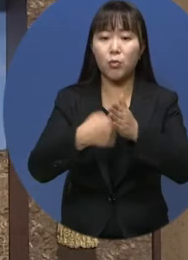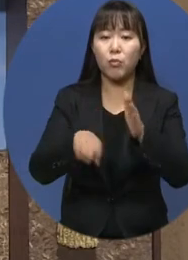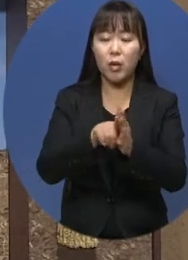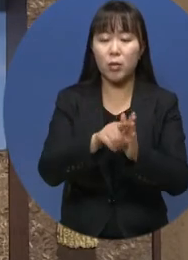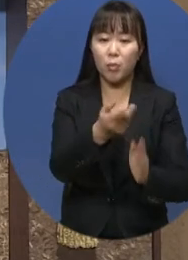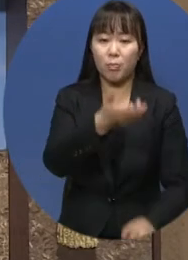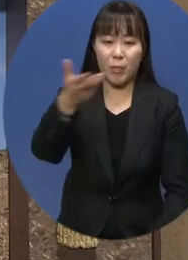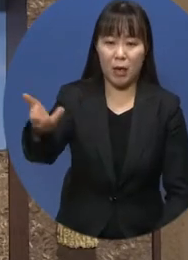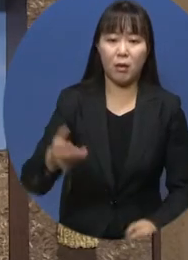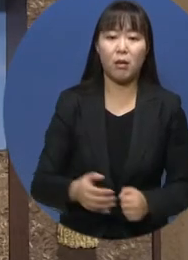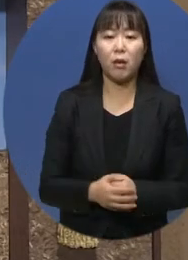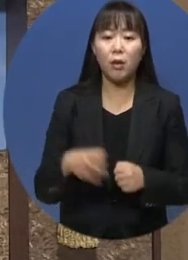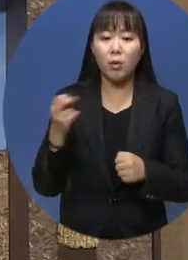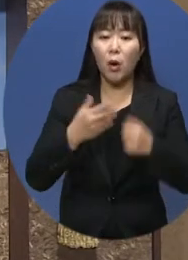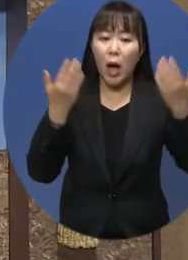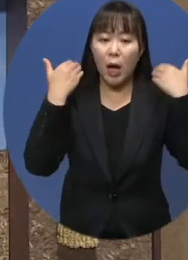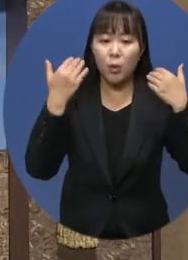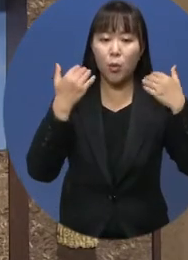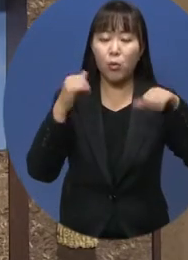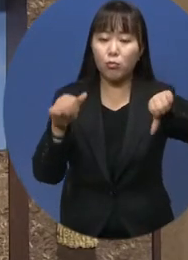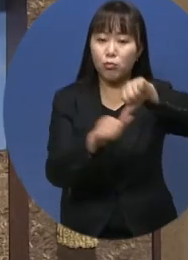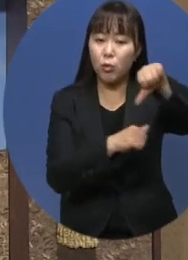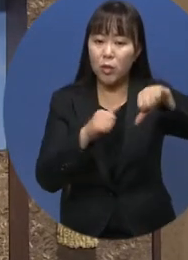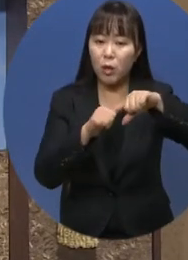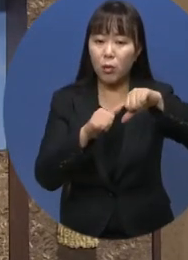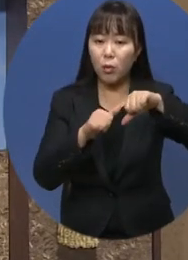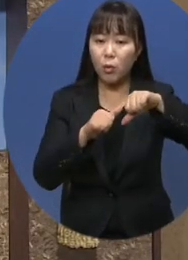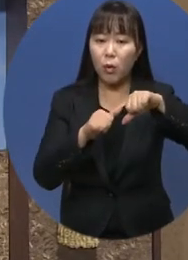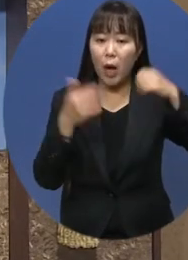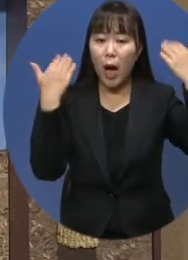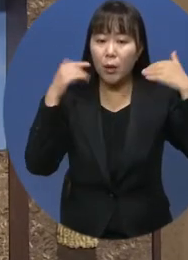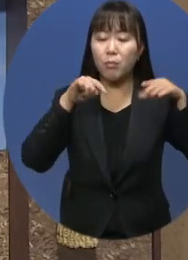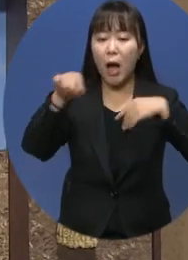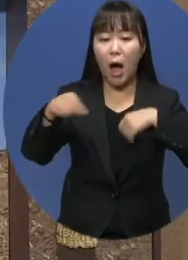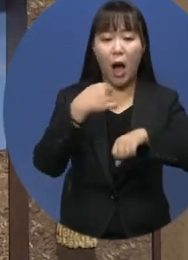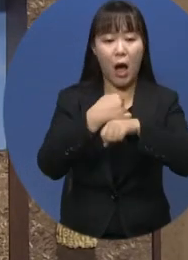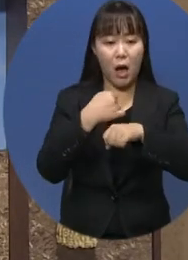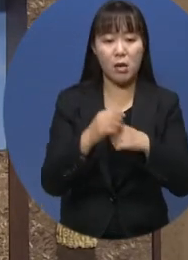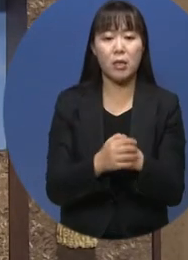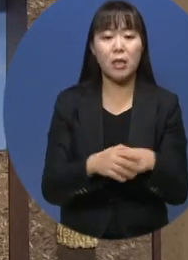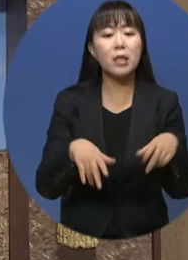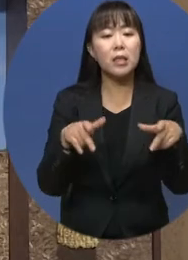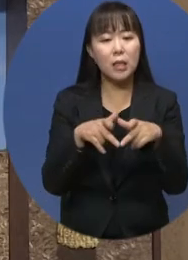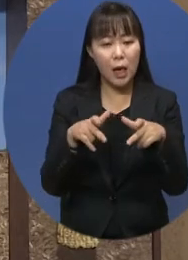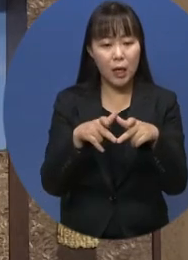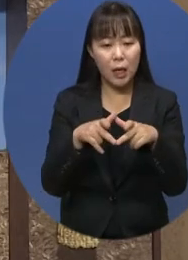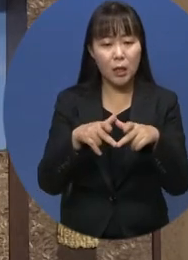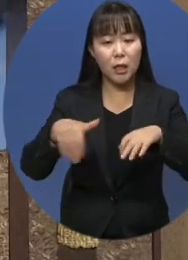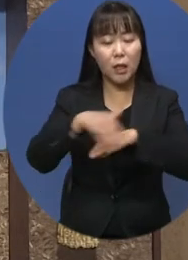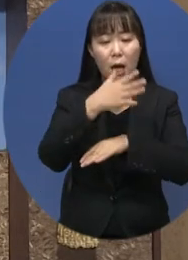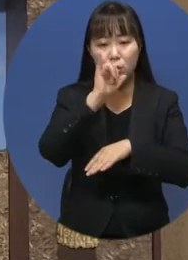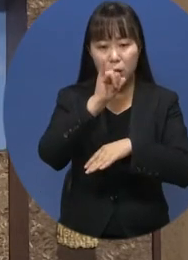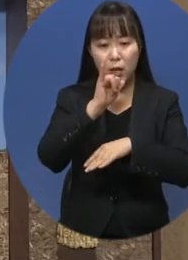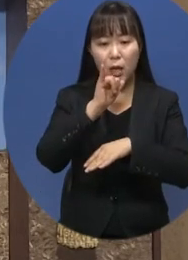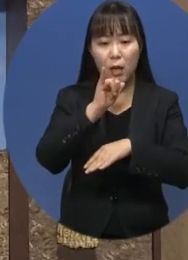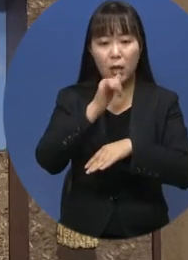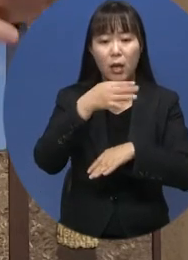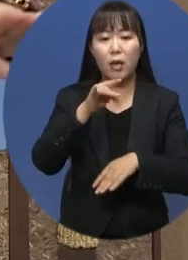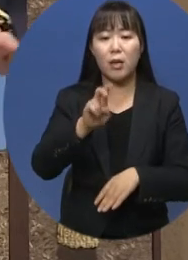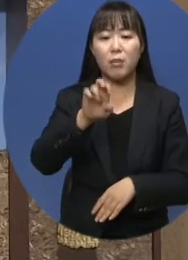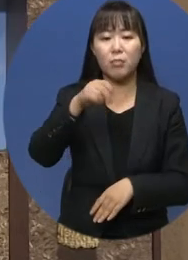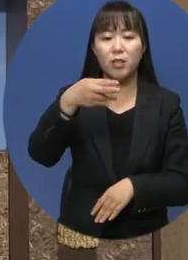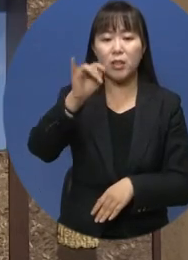옮겨라 예 그리고 학교 운동장으로 육교가 바로 들어가게 해라 그리고 장애인들이 다닐 수 있게 램프